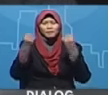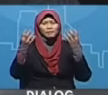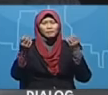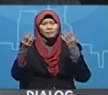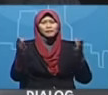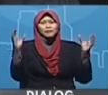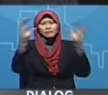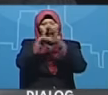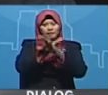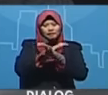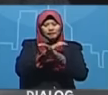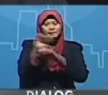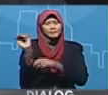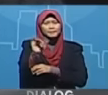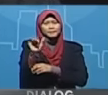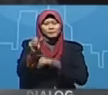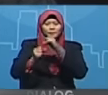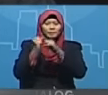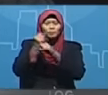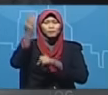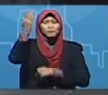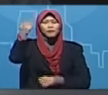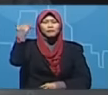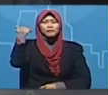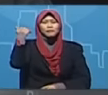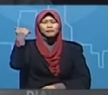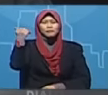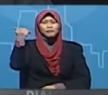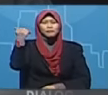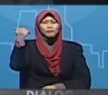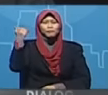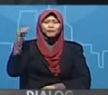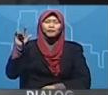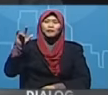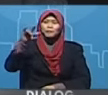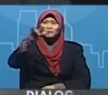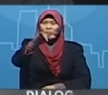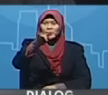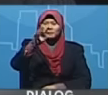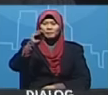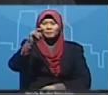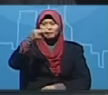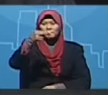cabaran pada tahun lepas dengan hilangnya MH370.